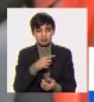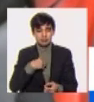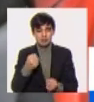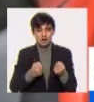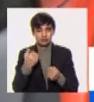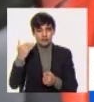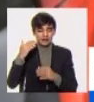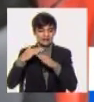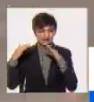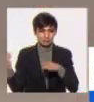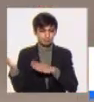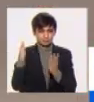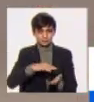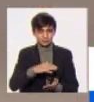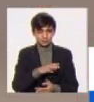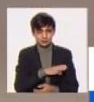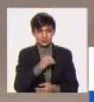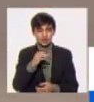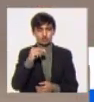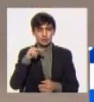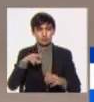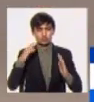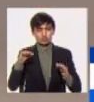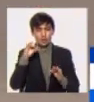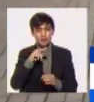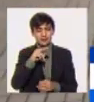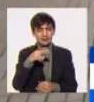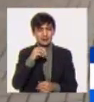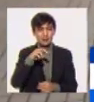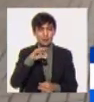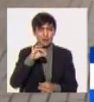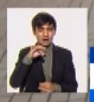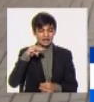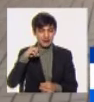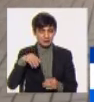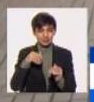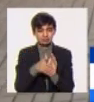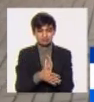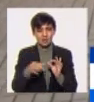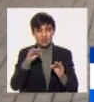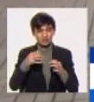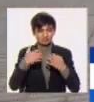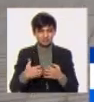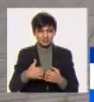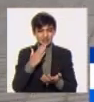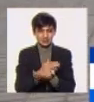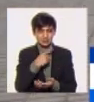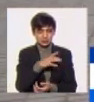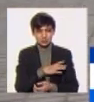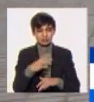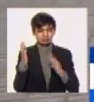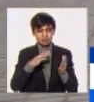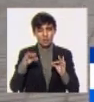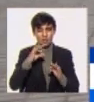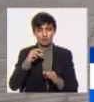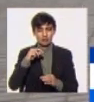үстіне түсіп басып тастады. Төтенше жағдайлар департаменті қазіргі таңда шығын көлемі есептеліп жатыр деп мәлімдеді. Дауылдың